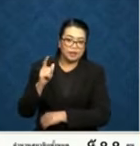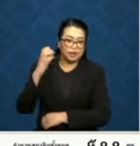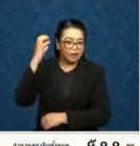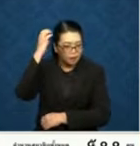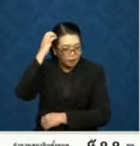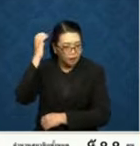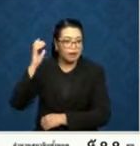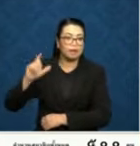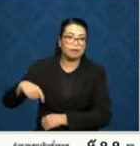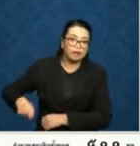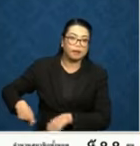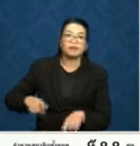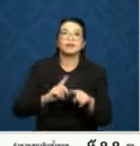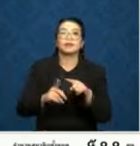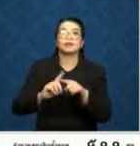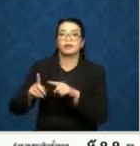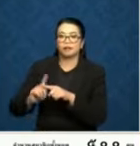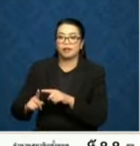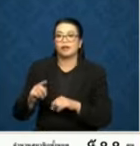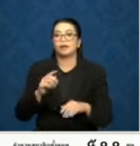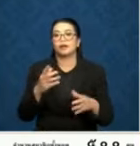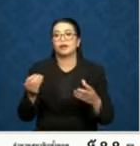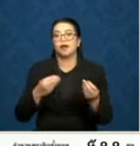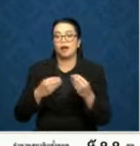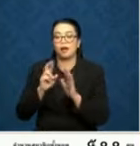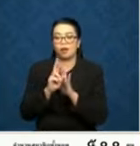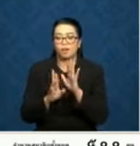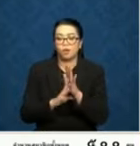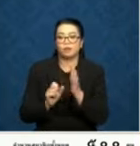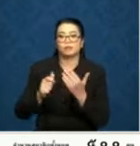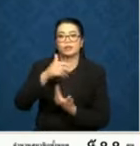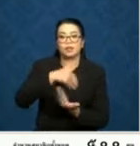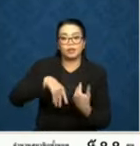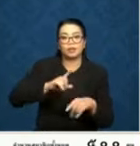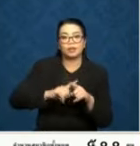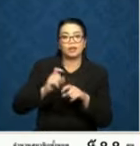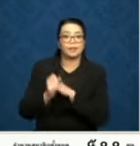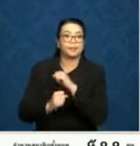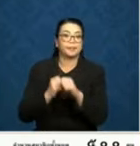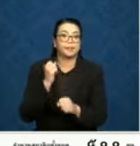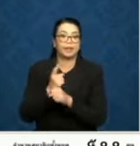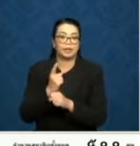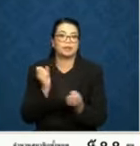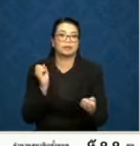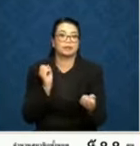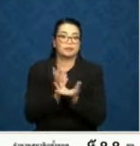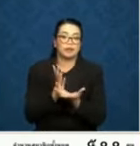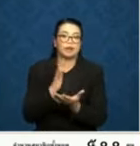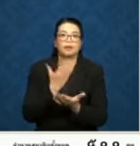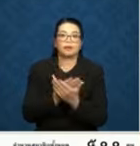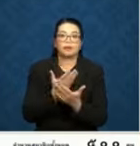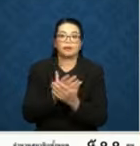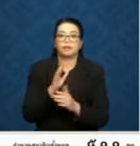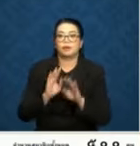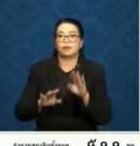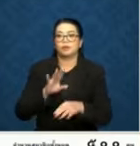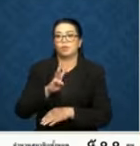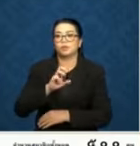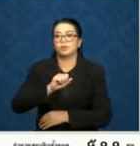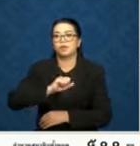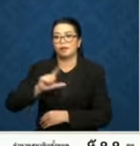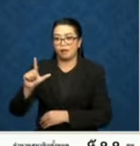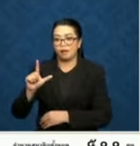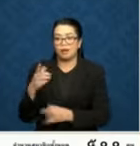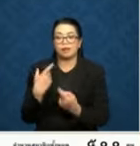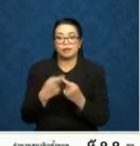เสียดุ่น attempted่เราได้ระบบศhairธอกีษัก Malaysiaปีหนึเราจะเซียหายไปประมาณ 6 แนล้านแต